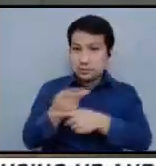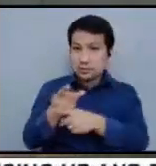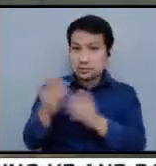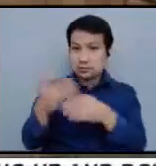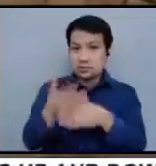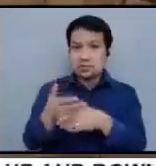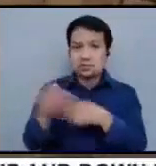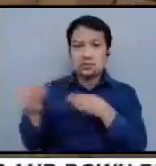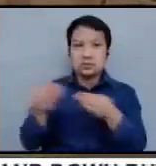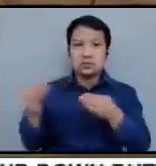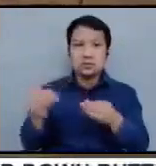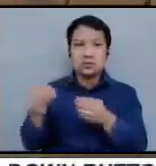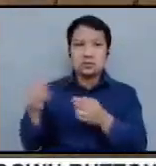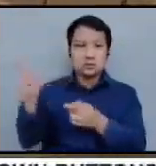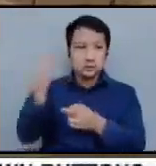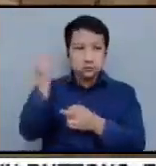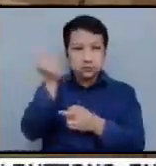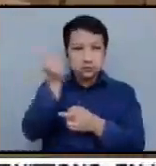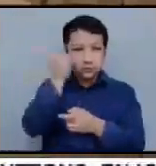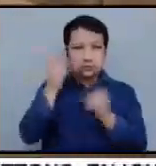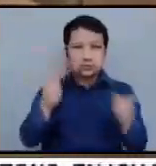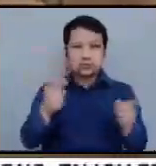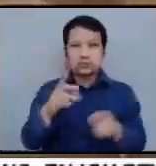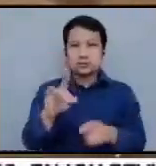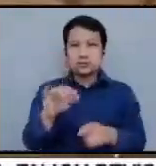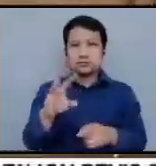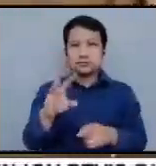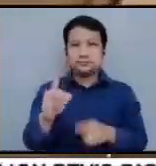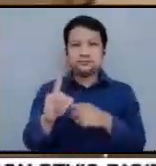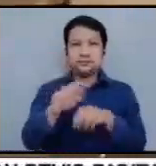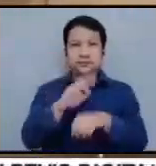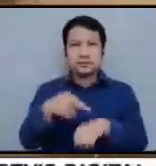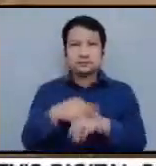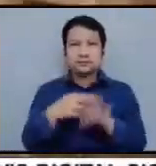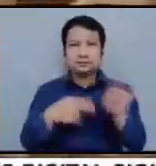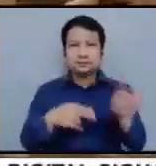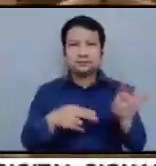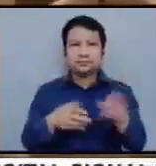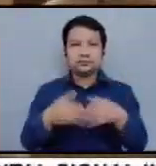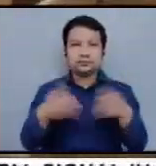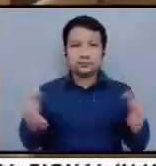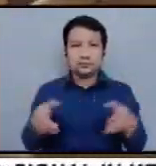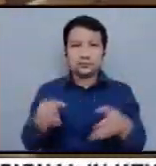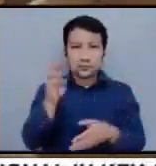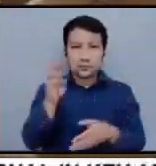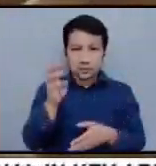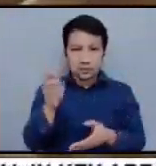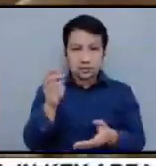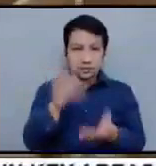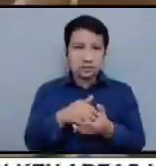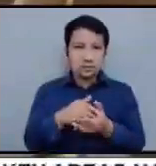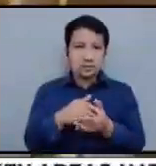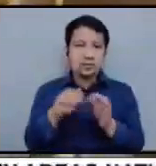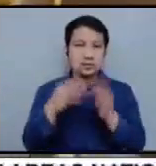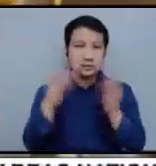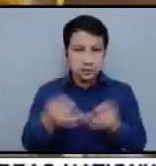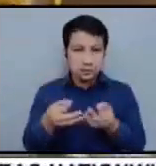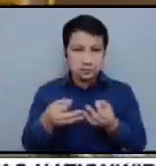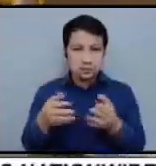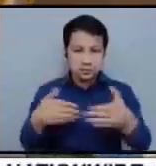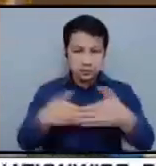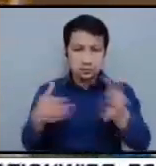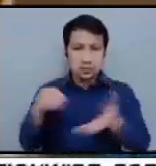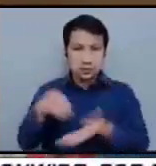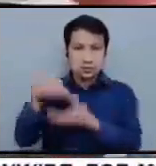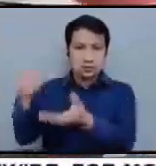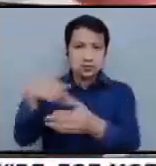by the government. Ayon kasi sa DSWD Region 7, nasa mahigit 60,000 family food packs na ang naipamahagi nila sa